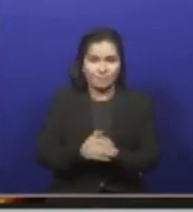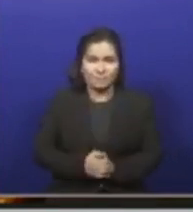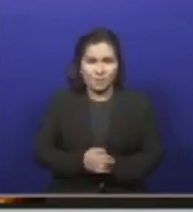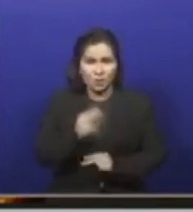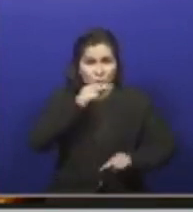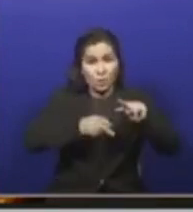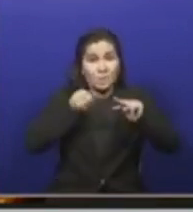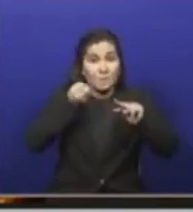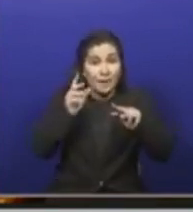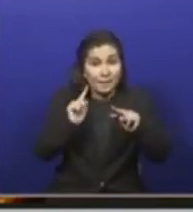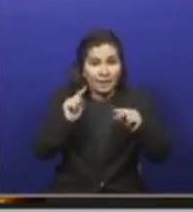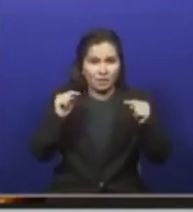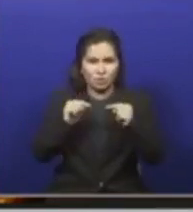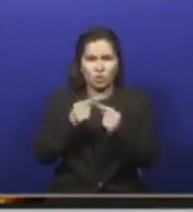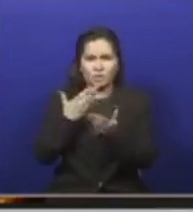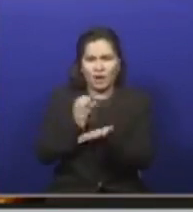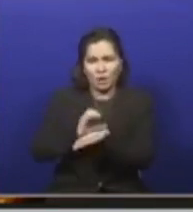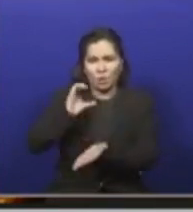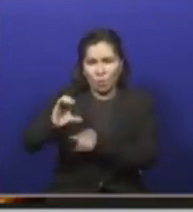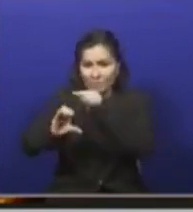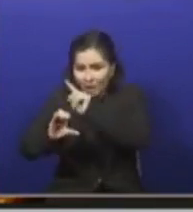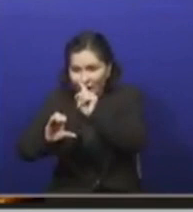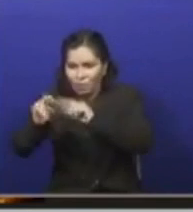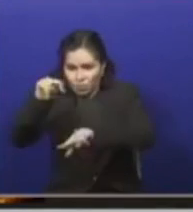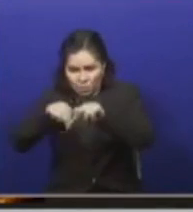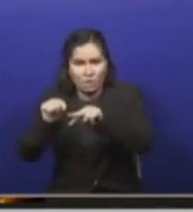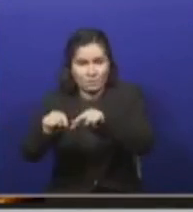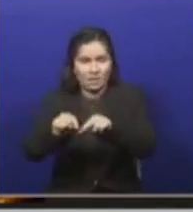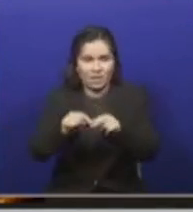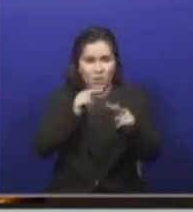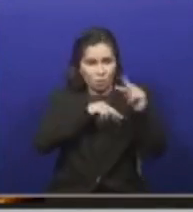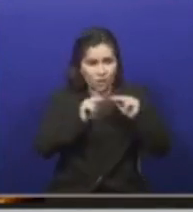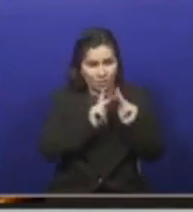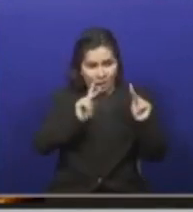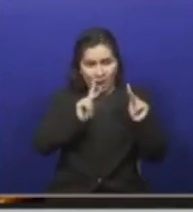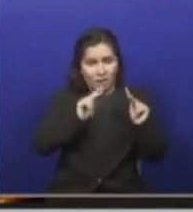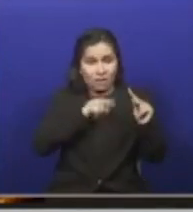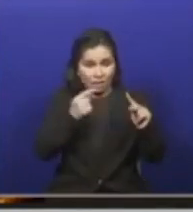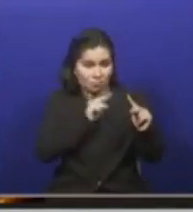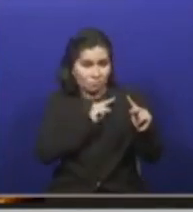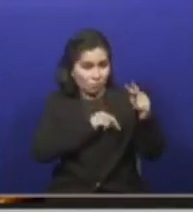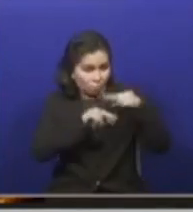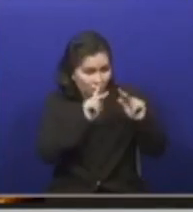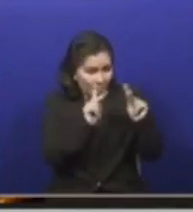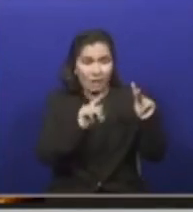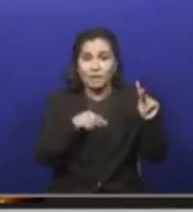ไปตรวจสอบหน่วยงานที่รับงบประมาณไปแล้วใครครับใครจะตรวจคณะกรรมการกลั่นกรอง